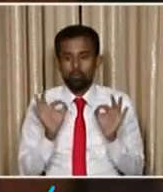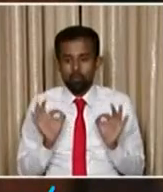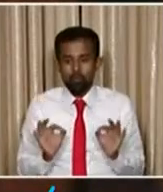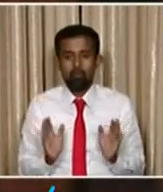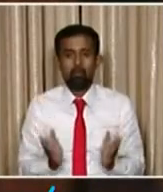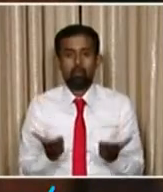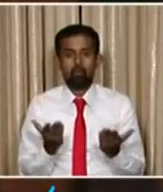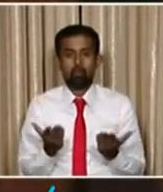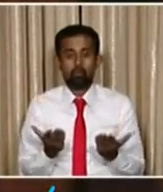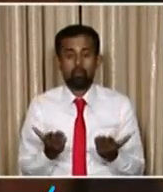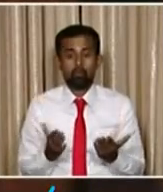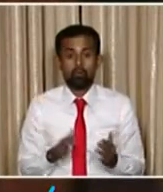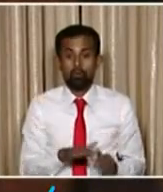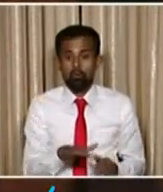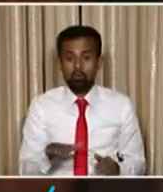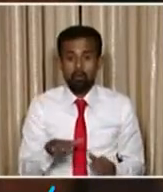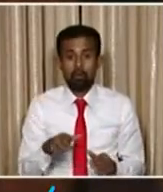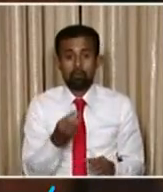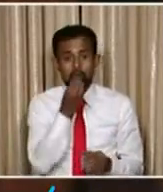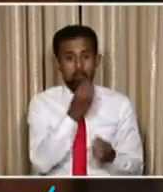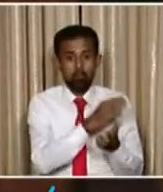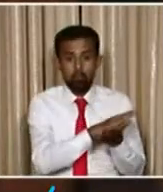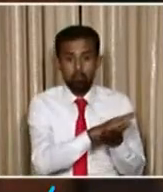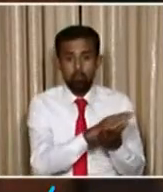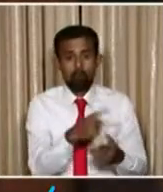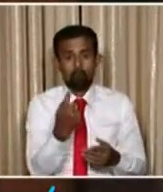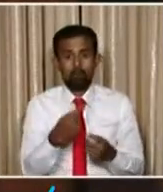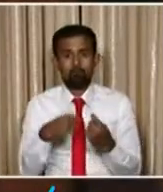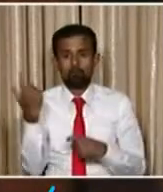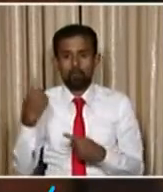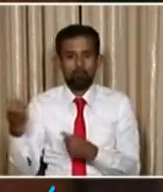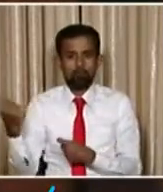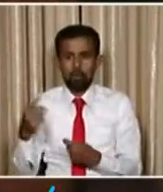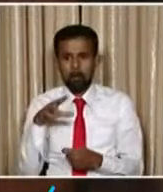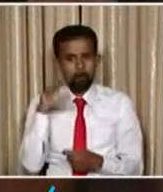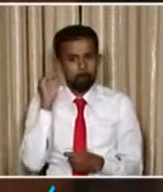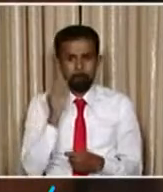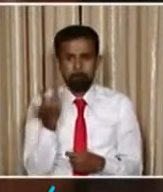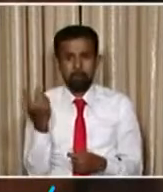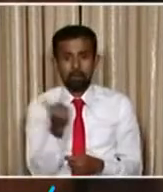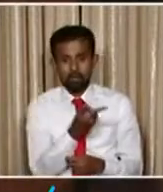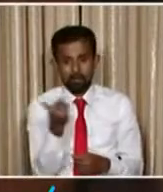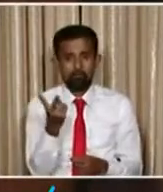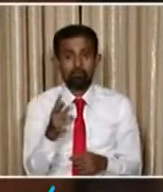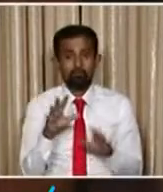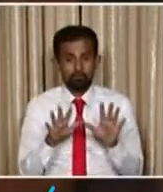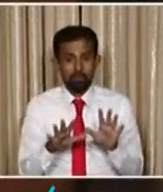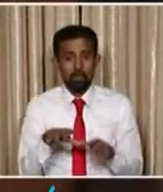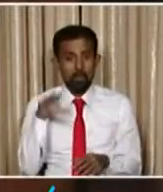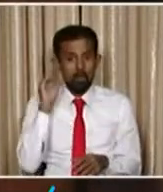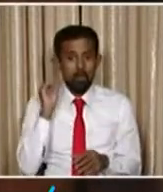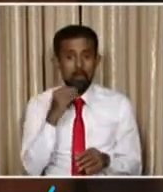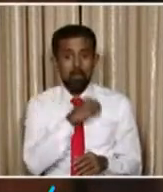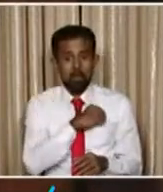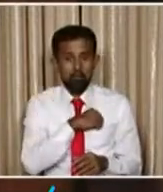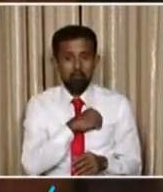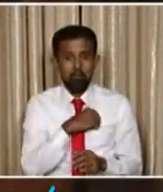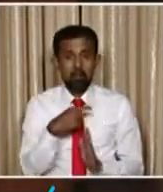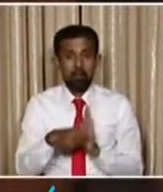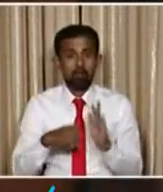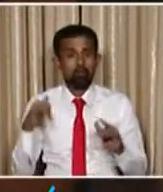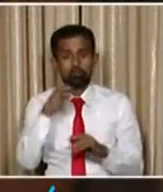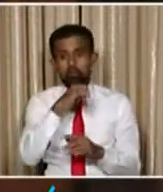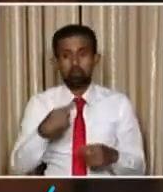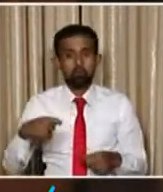කරන්න ඕනේ. ග්‍රවුන්ඩ් හැන්ඩ්ලින් උයි කේටරින් එකයි විතරක් වෙනම විකුණනවා කියන එක පිළිගන්න බැරි දෙයක්. මොකද ඒ දෙක විතරයි ලාභ ලැබෙන්නේ. ඒ දෙක අයින් කරොත් එහෙම ශ්‍රී ලංකන් ගුවන්සේ කවුරුත්